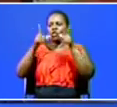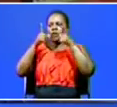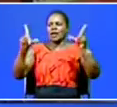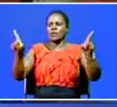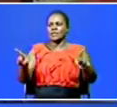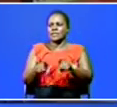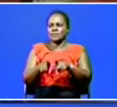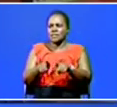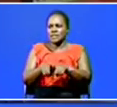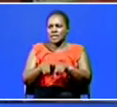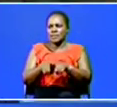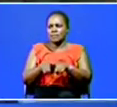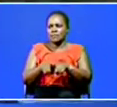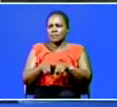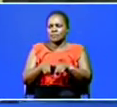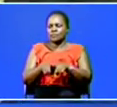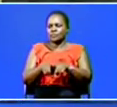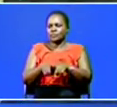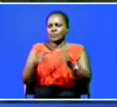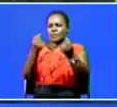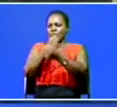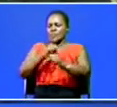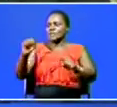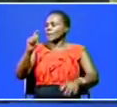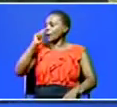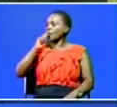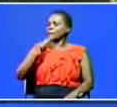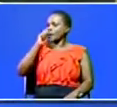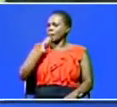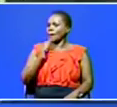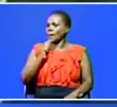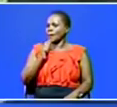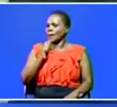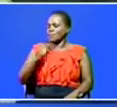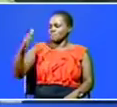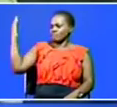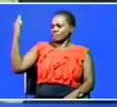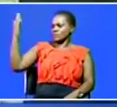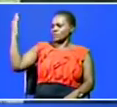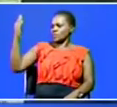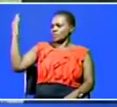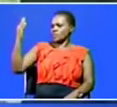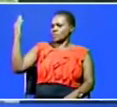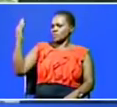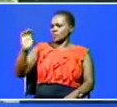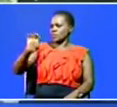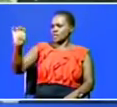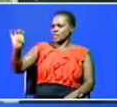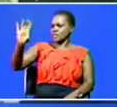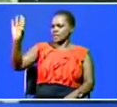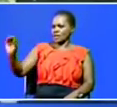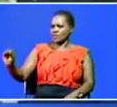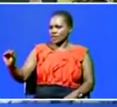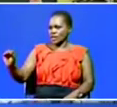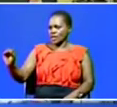vile vile lugha ya taifa. Rais wa Tanzania John Pombe Magufuli amekuwa kihutubia mikutano ya Jumuiya ya Afrika Mashariki na ile